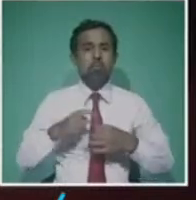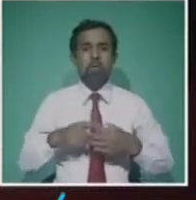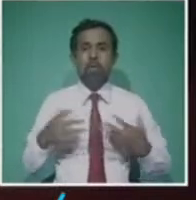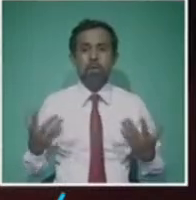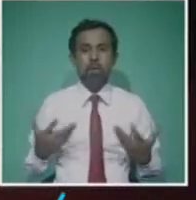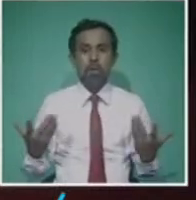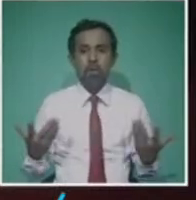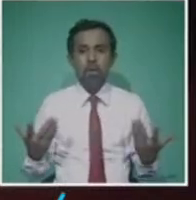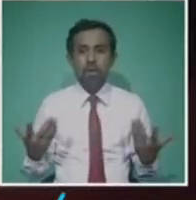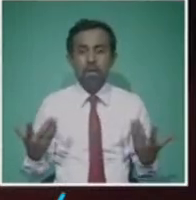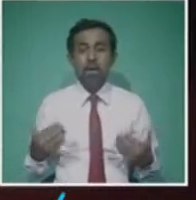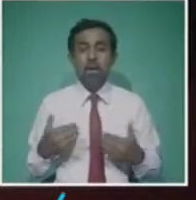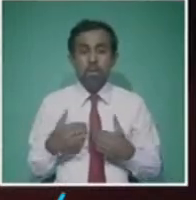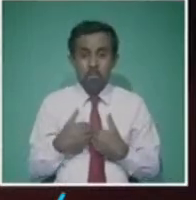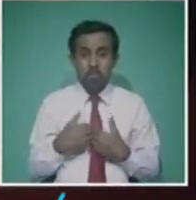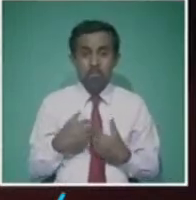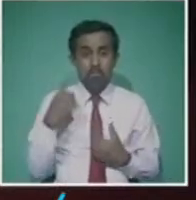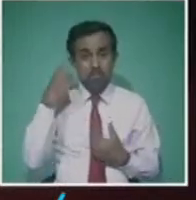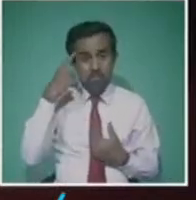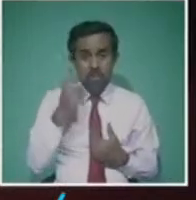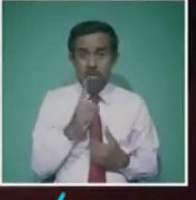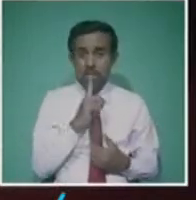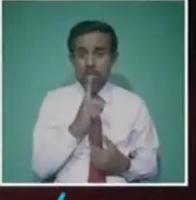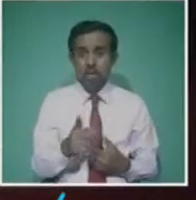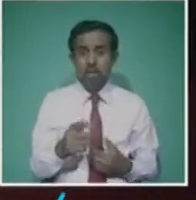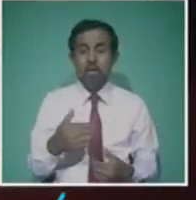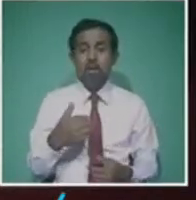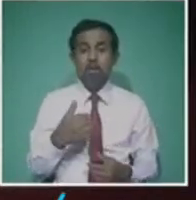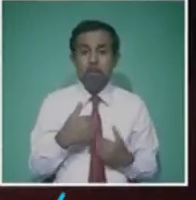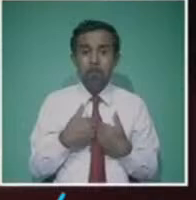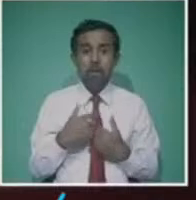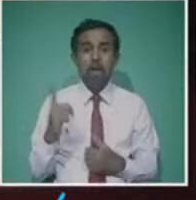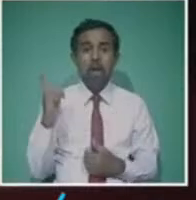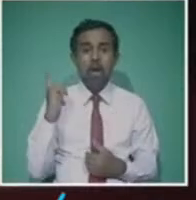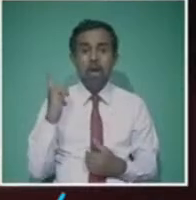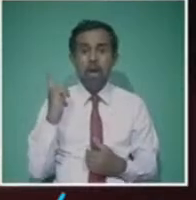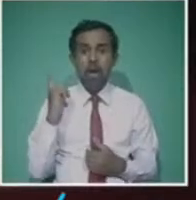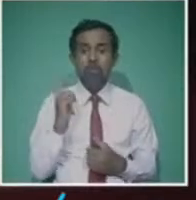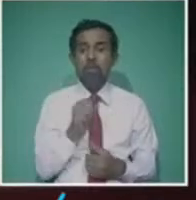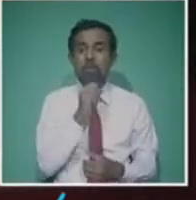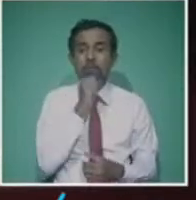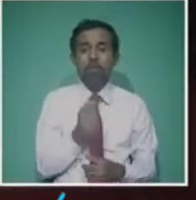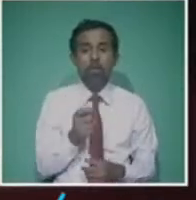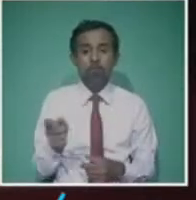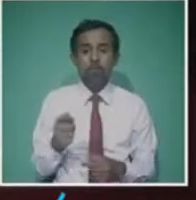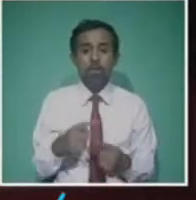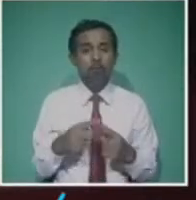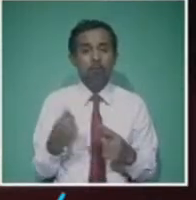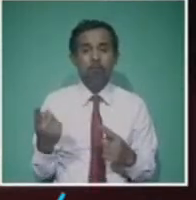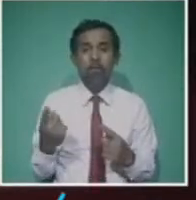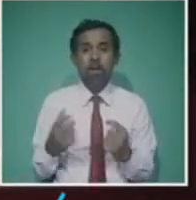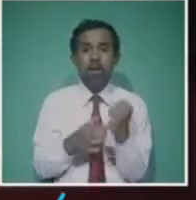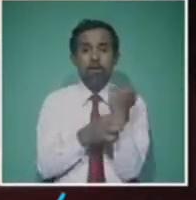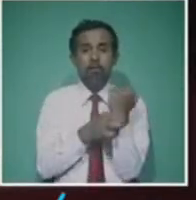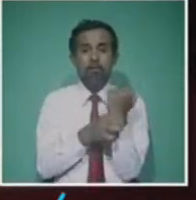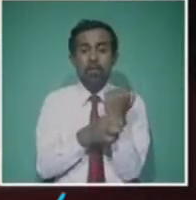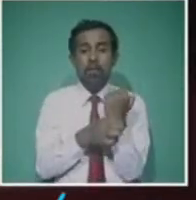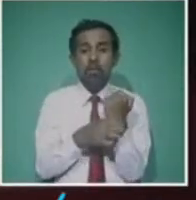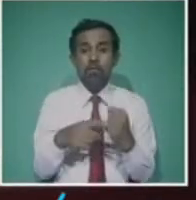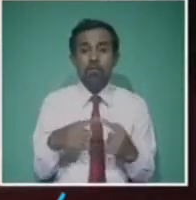කියලා. නමුත් මම මතක් කරන්න කැමති මට හමුදාපතිගේ විශ්‍රාම වැටුප ඇරෙන්න වෙන කිසිම